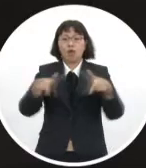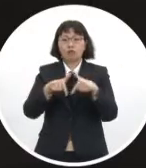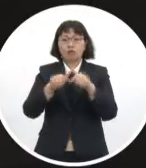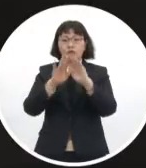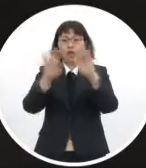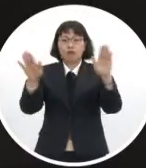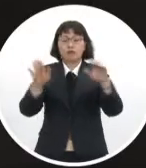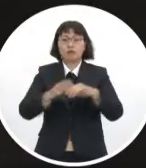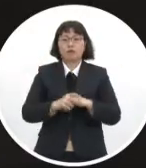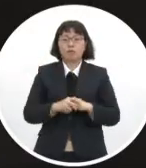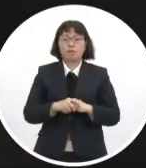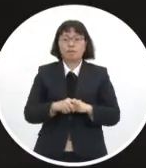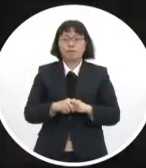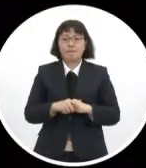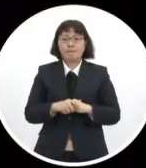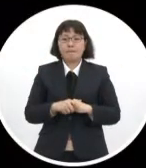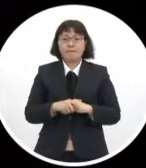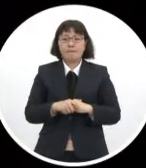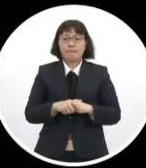ました。